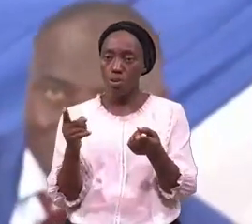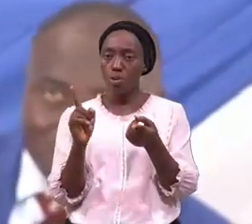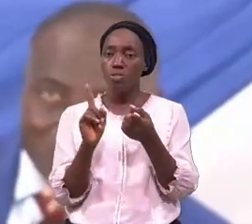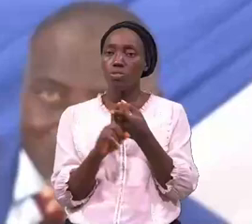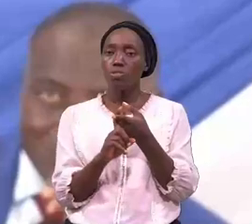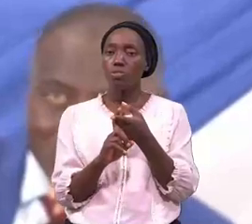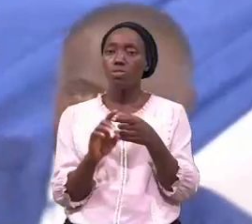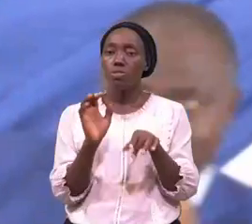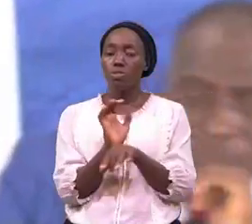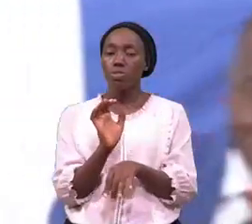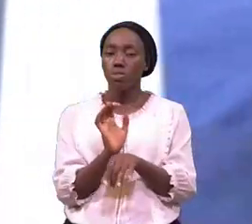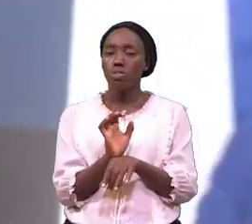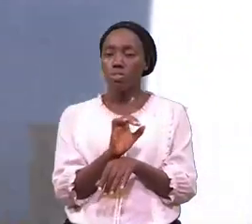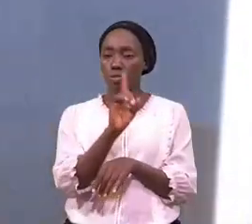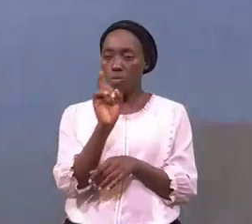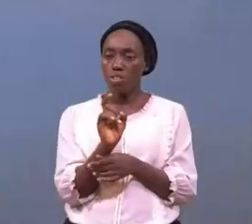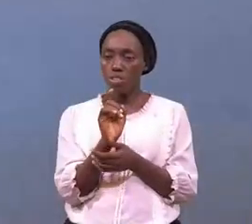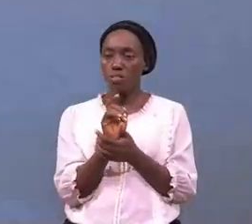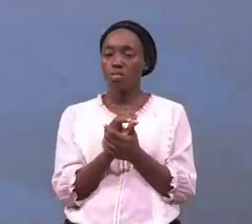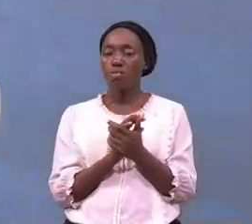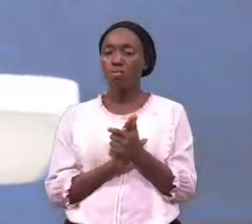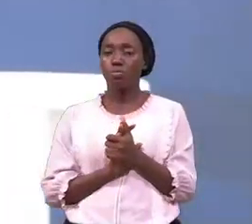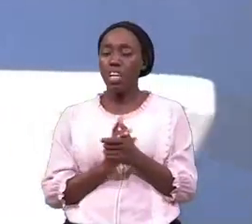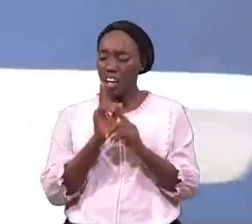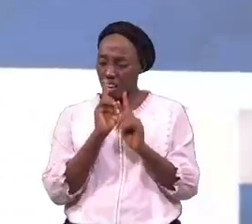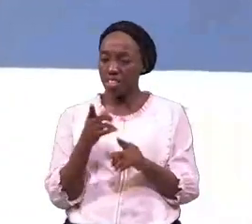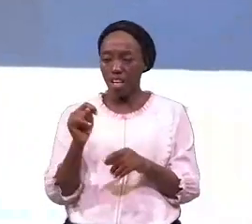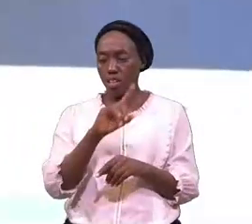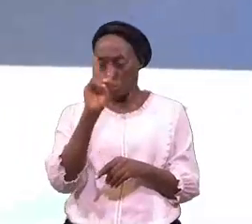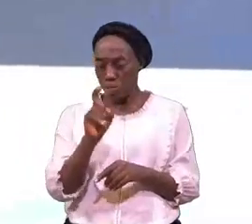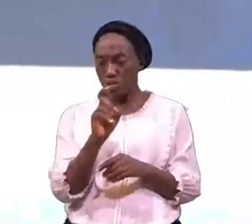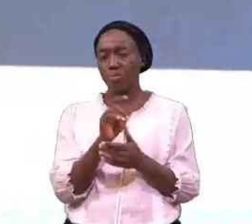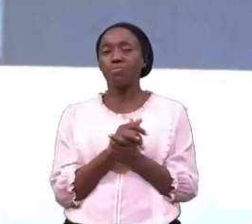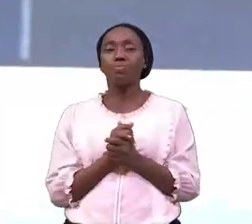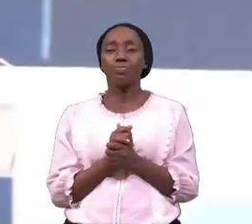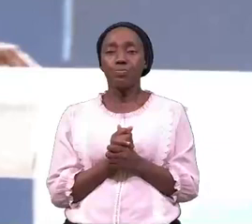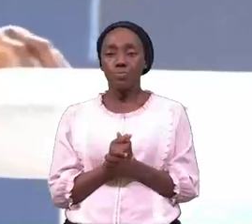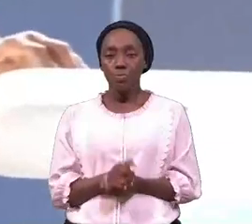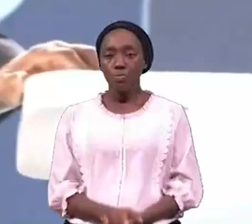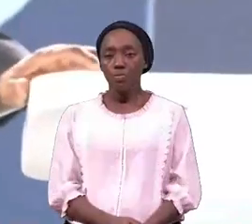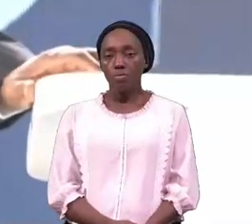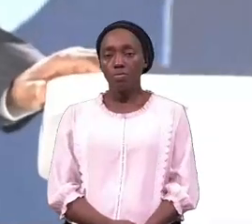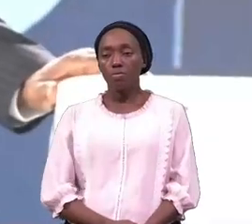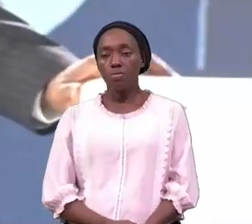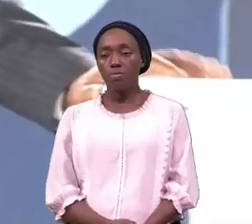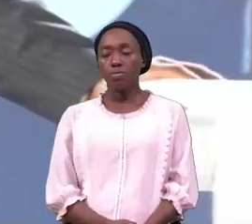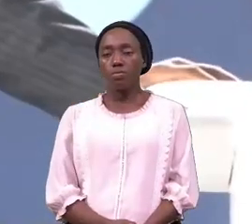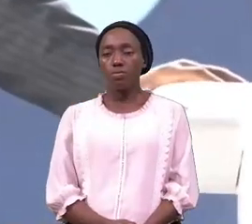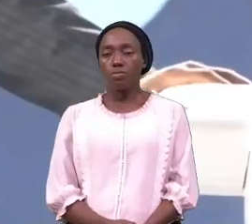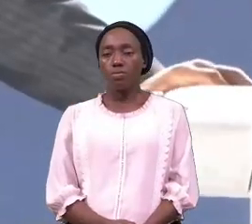Mais non, oui, c'est bon d'être, c'est vrai, il faut être bon, mais répondez à ma question. Est-ce qu'il faut cesser d'aller à l'église à cause de mon homme, mon mari